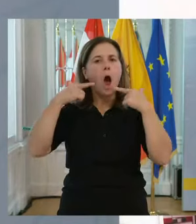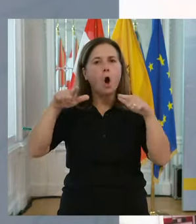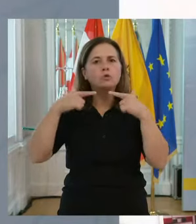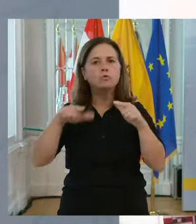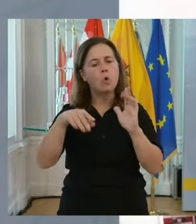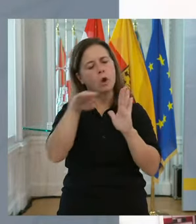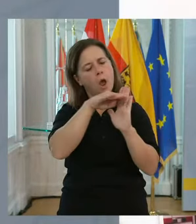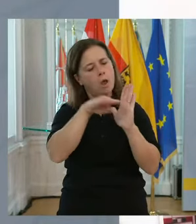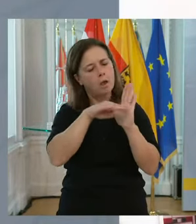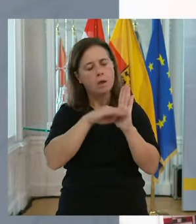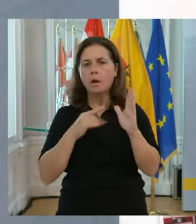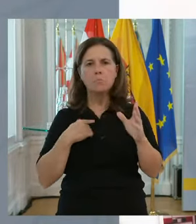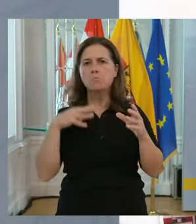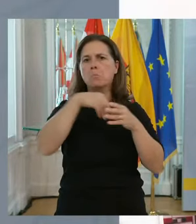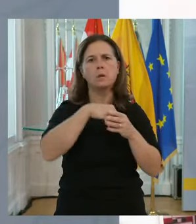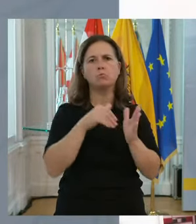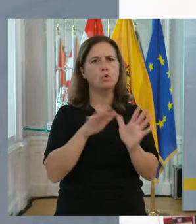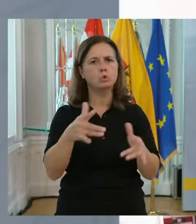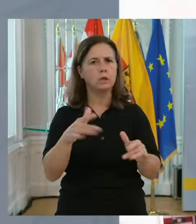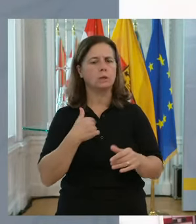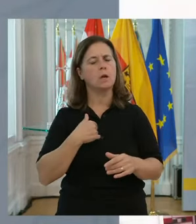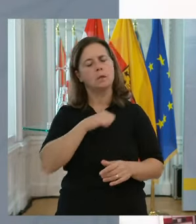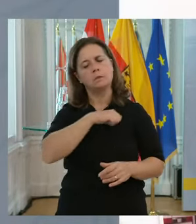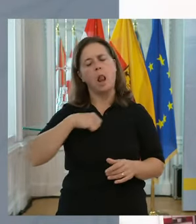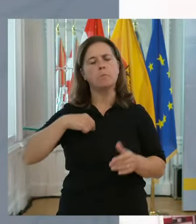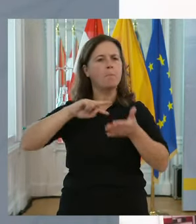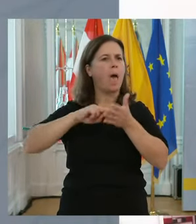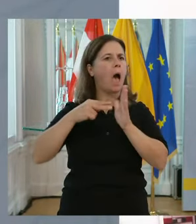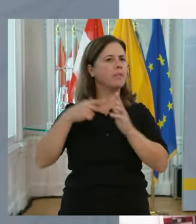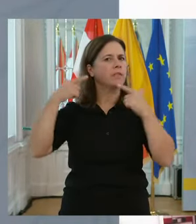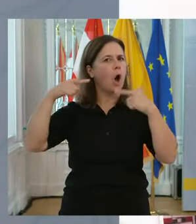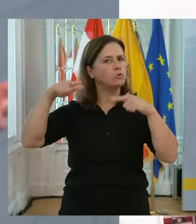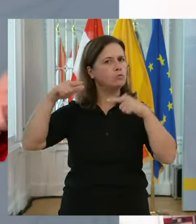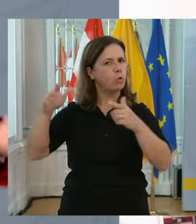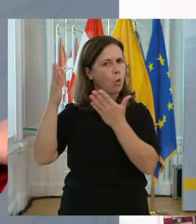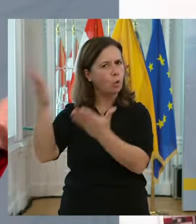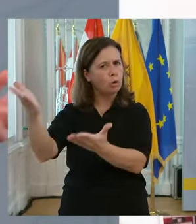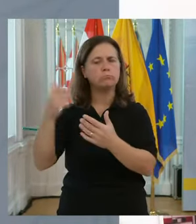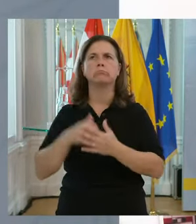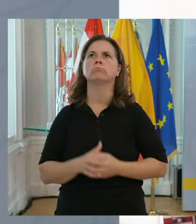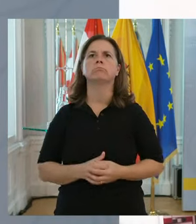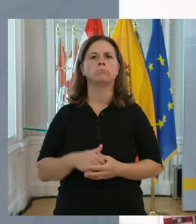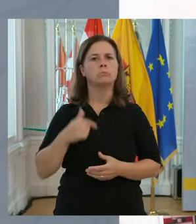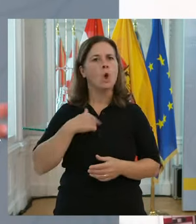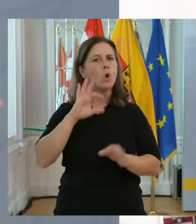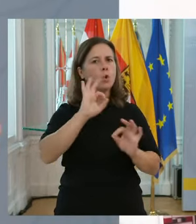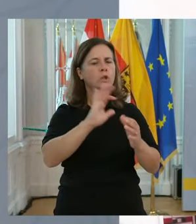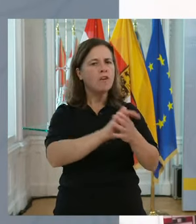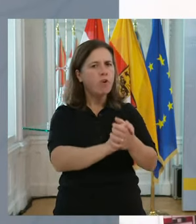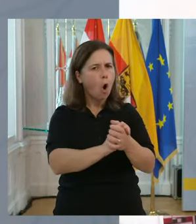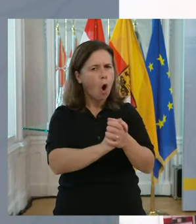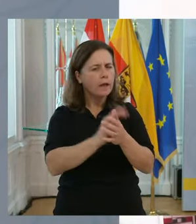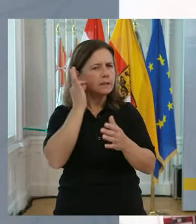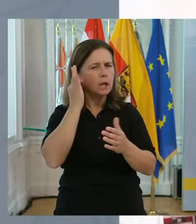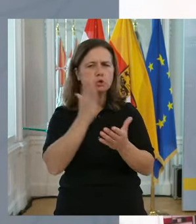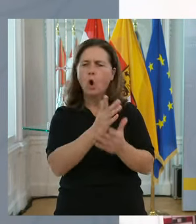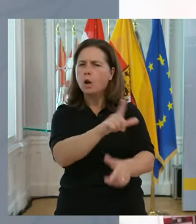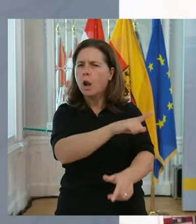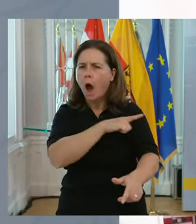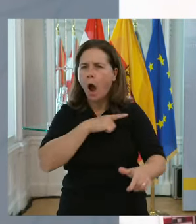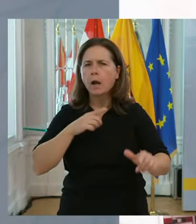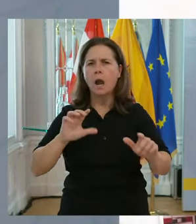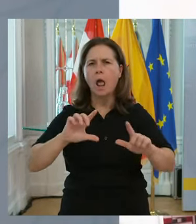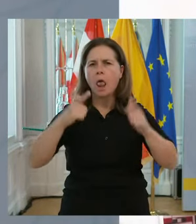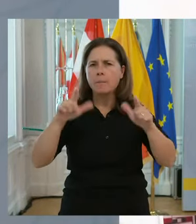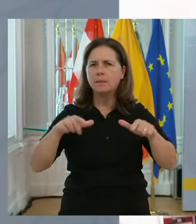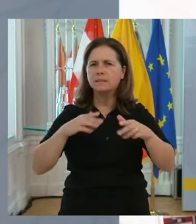vorgegeben werden, mit. Sie planen selber Ausflüge. Sie ist mit einer guten Freundin, mit der sie schon so lange auch bei der